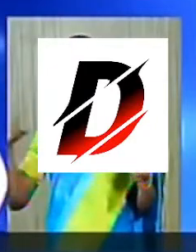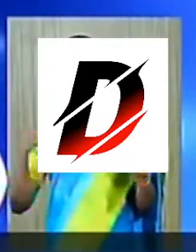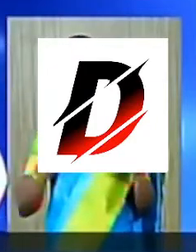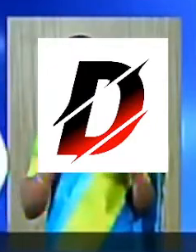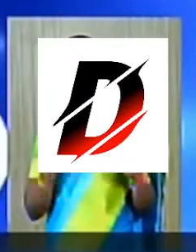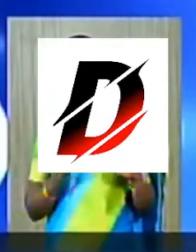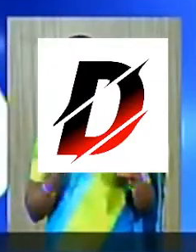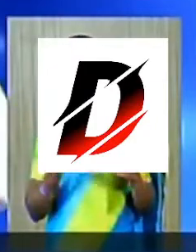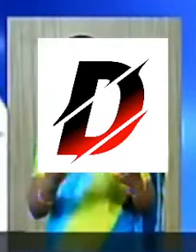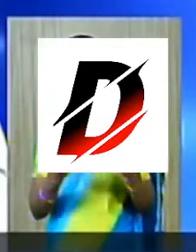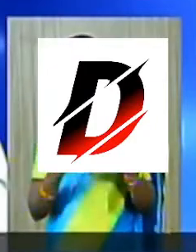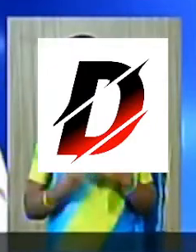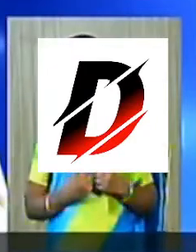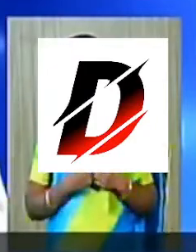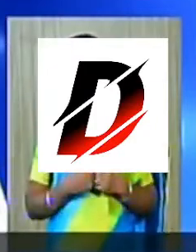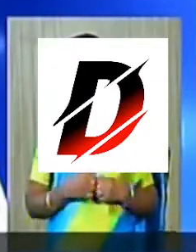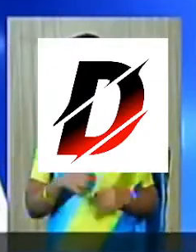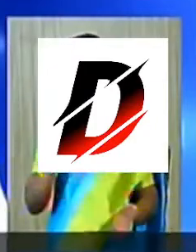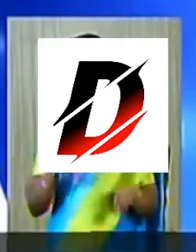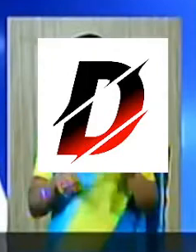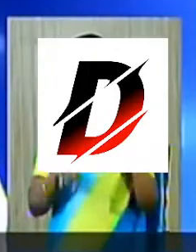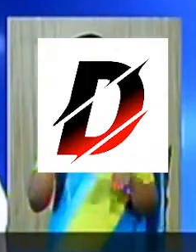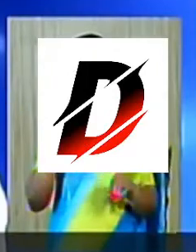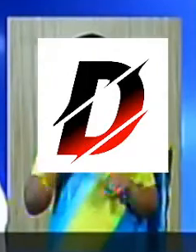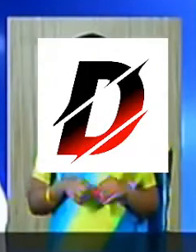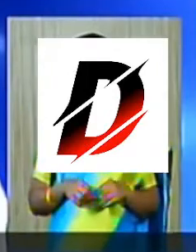கணக்கில் கொடுக்கல, நாம தான் செலக்ட் பண்ணிக்கிறோம்.